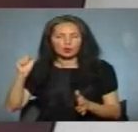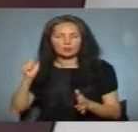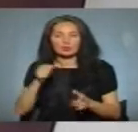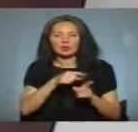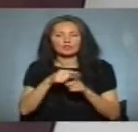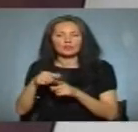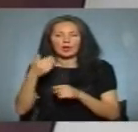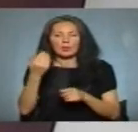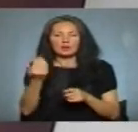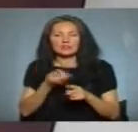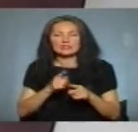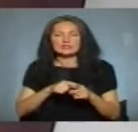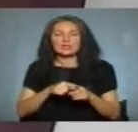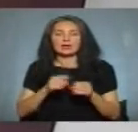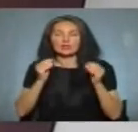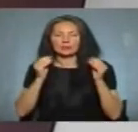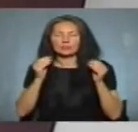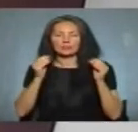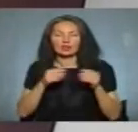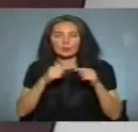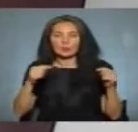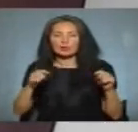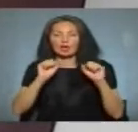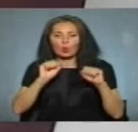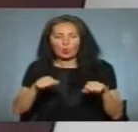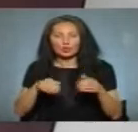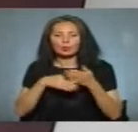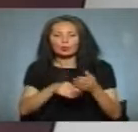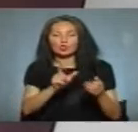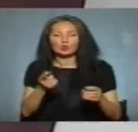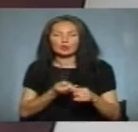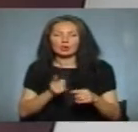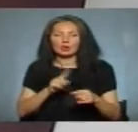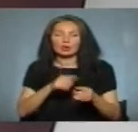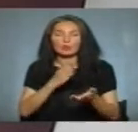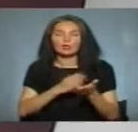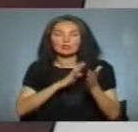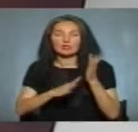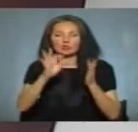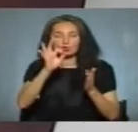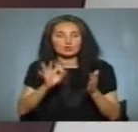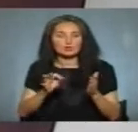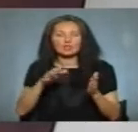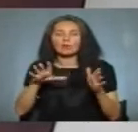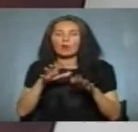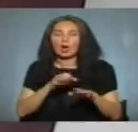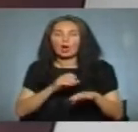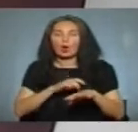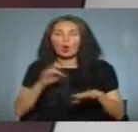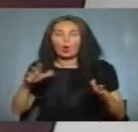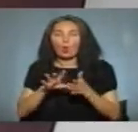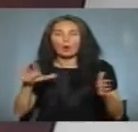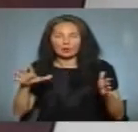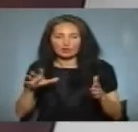допомогти людям, що мають до 90% опіків, його використовують для пересадки тонких шарів шкіри. Андрій Ковальчук каже, у